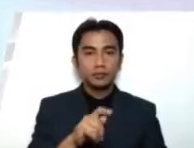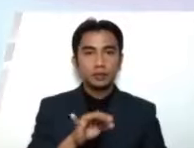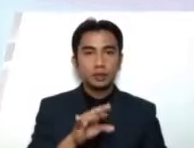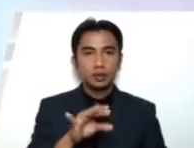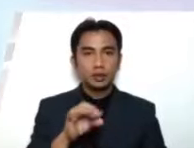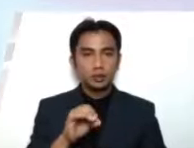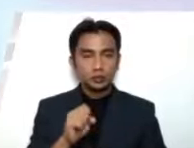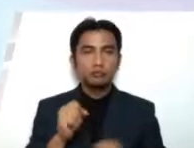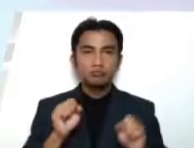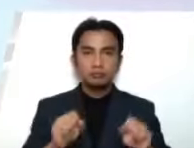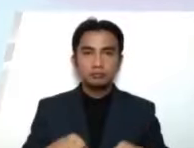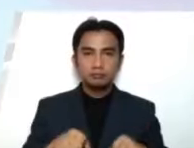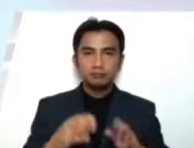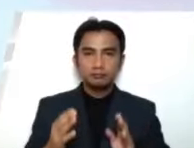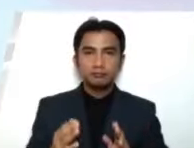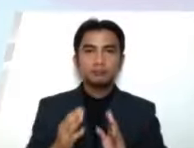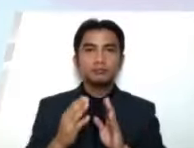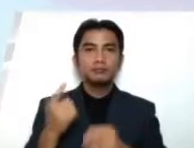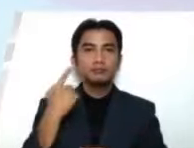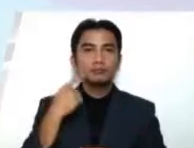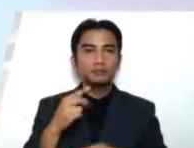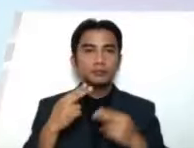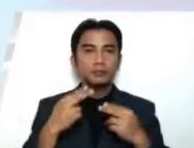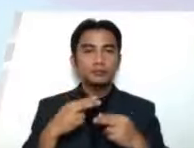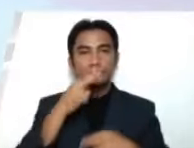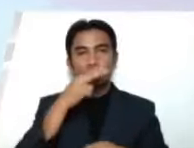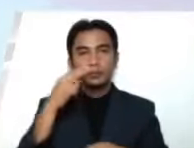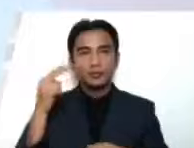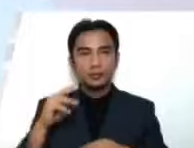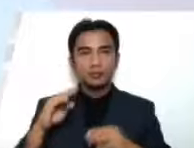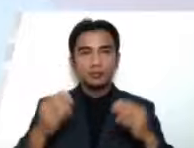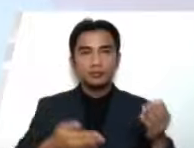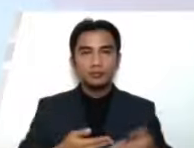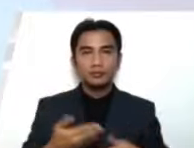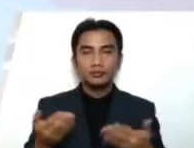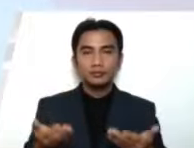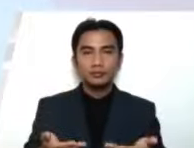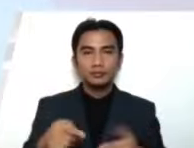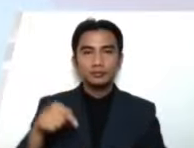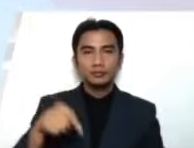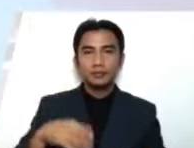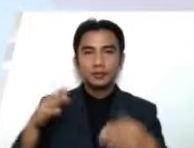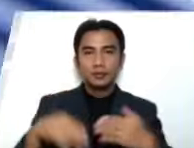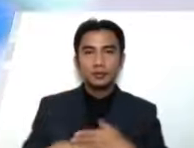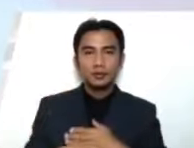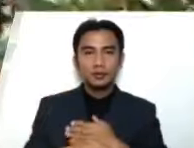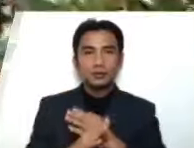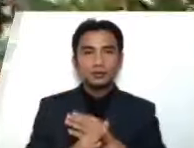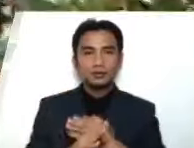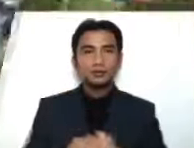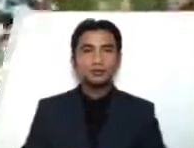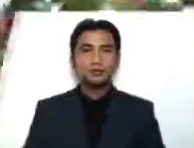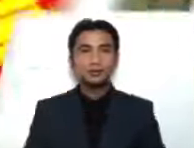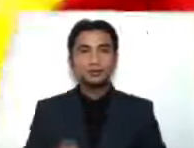ng Heroes Welcome sa kanyang hometown sa Santa Cruz Davao del Sur may report si Mariz